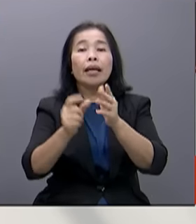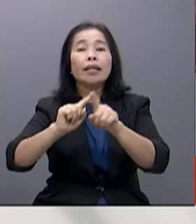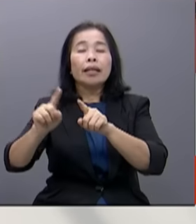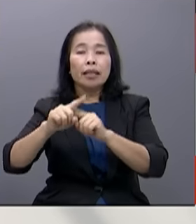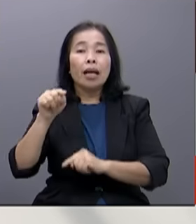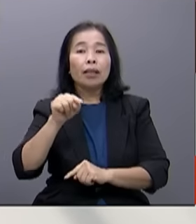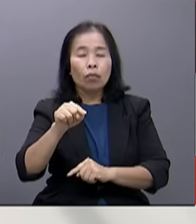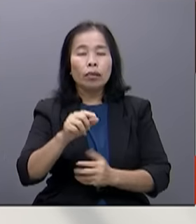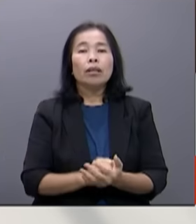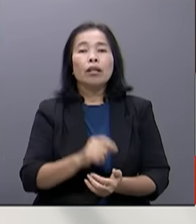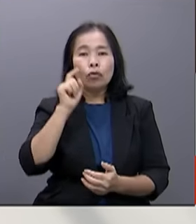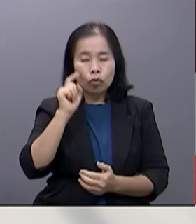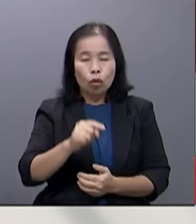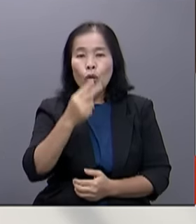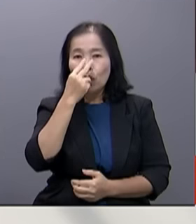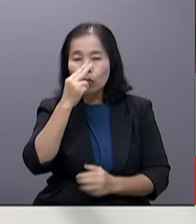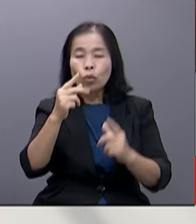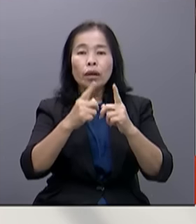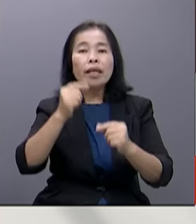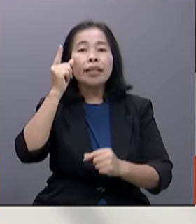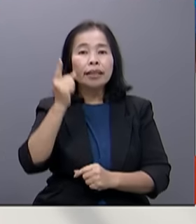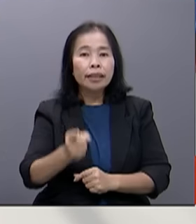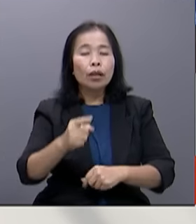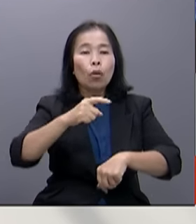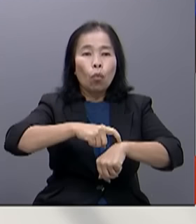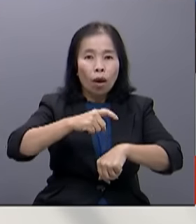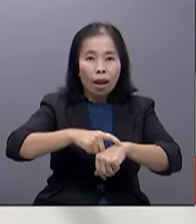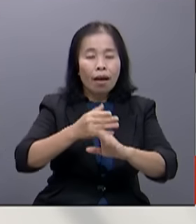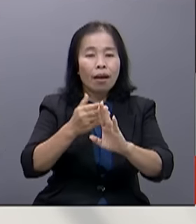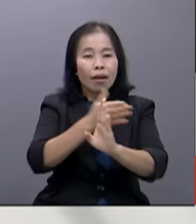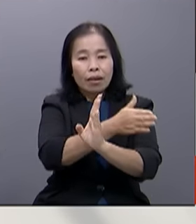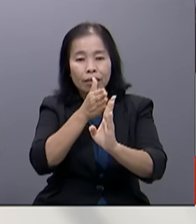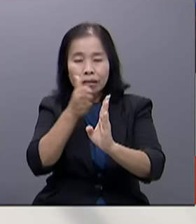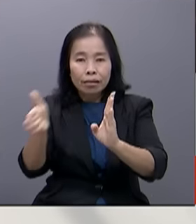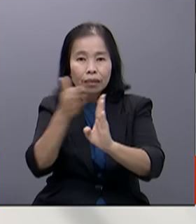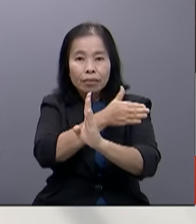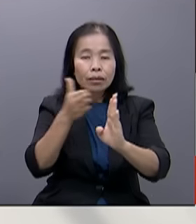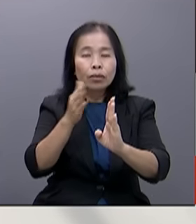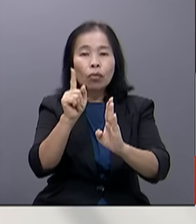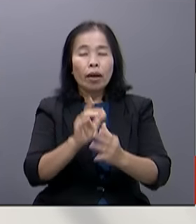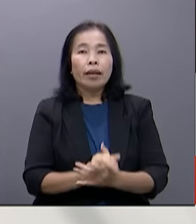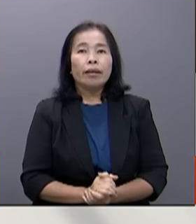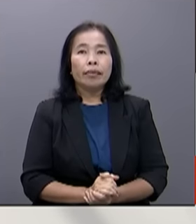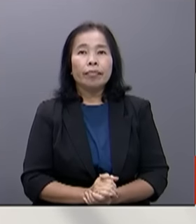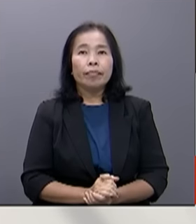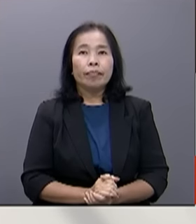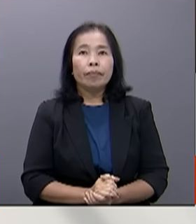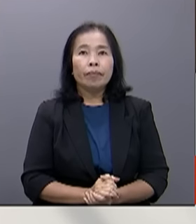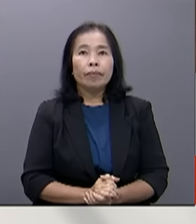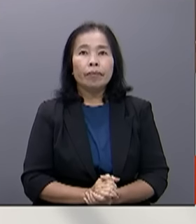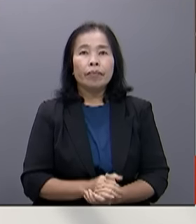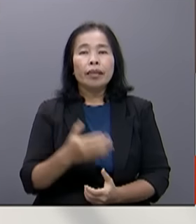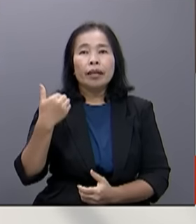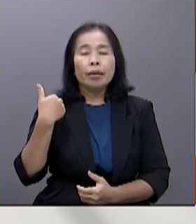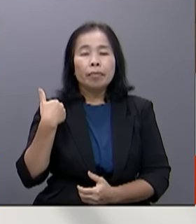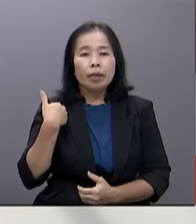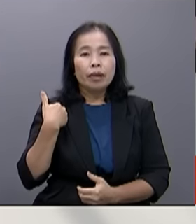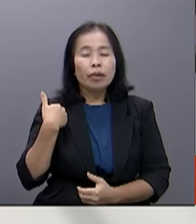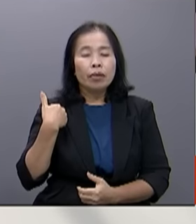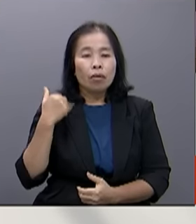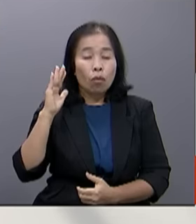งในส่วนนี้นะครับ ค่ะ นอกจากทางท่านรองสุรเชษฐ์ได้ยื่นอุทธรณ์ต่อคณะกรรมการพิทักษ์คุณธรรมแล้วนะ